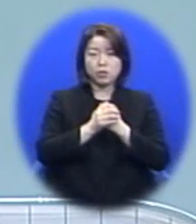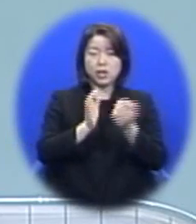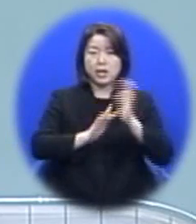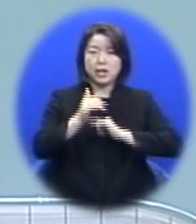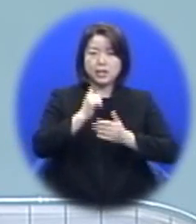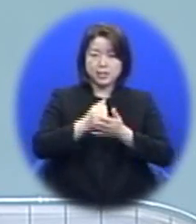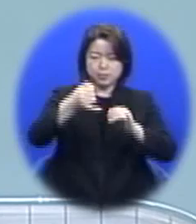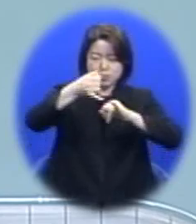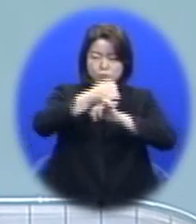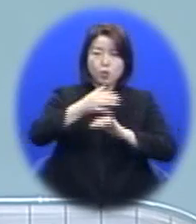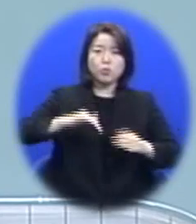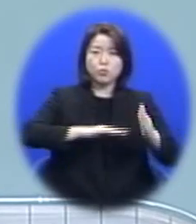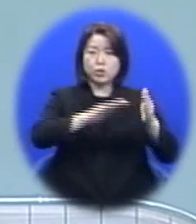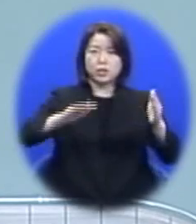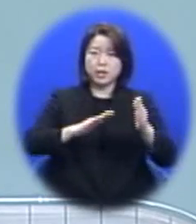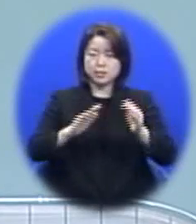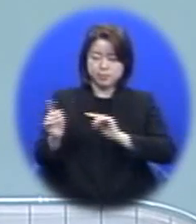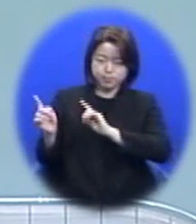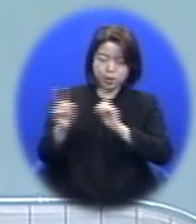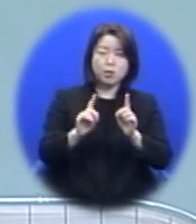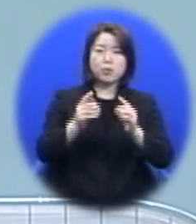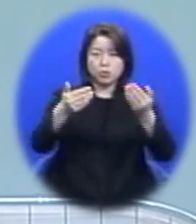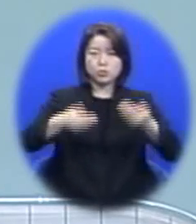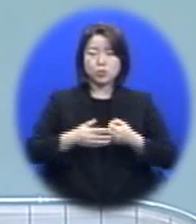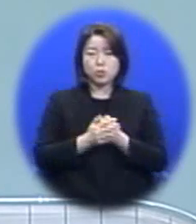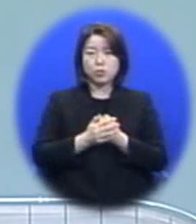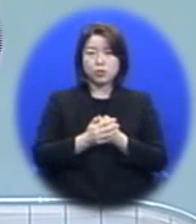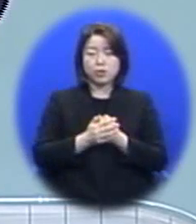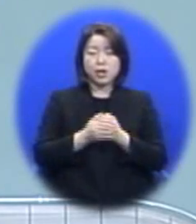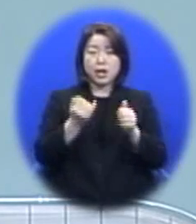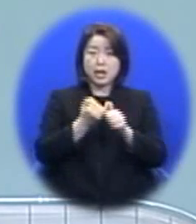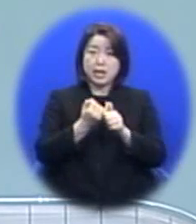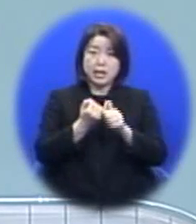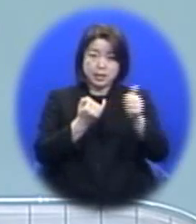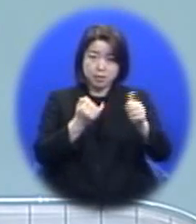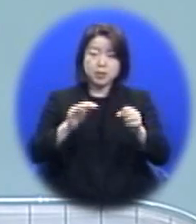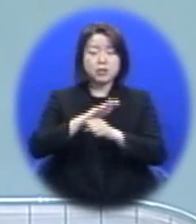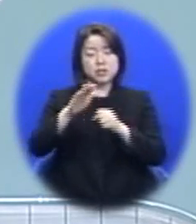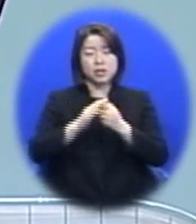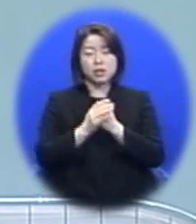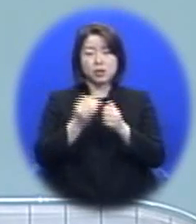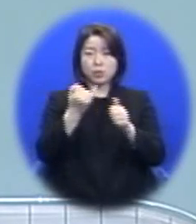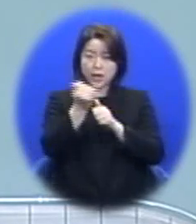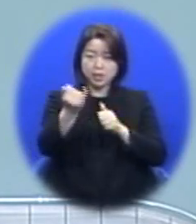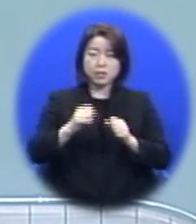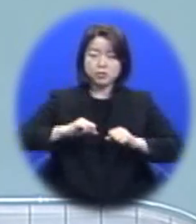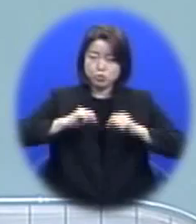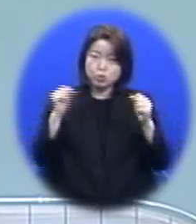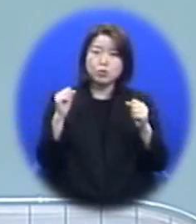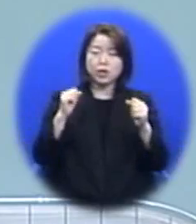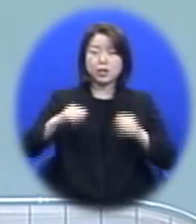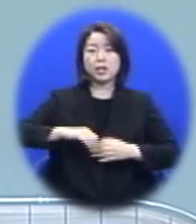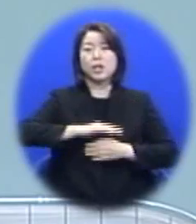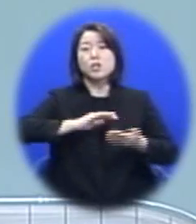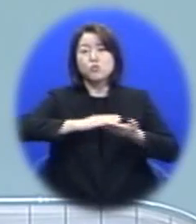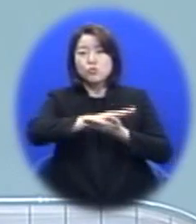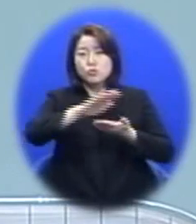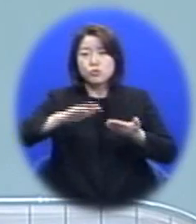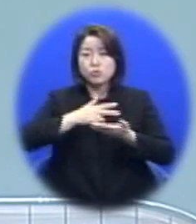회복시키신다. 남편은 사랑하게, 아내는 순종하게 우리 주님이 만들어주신다. 분명히